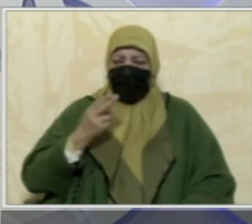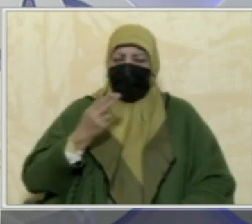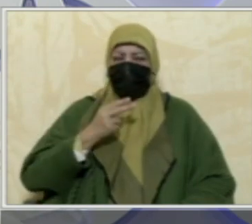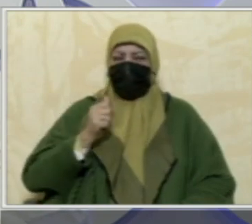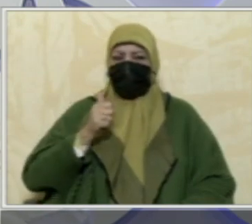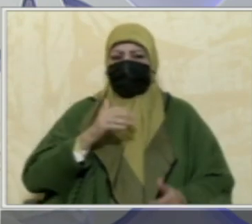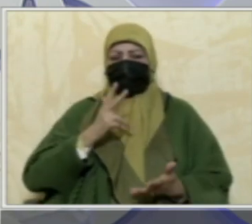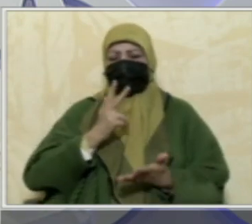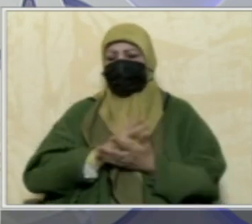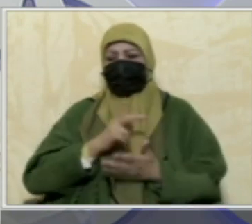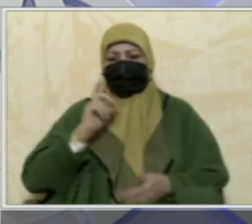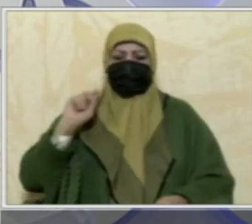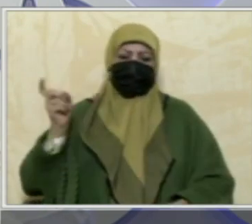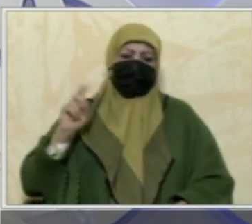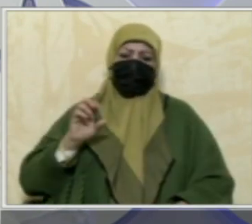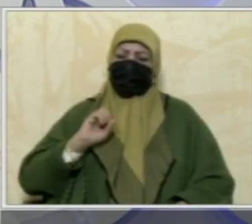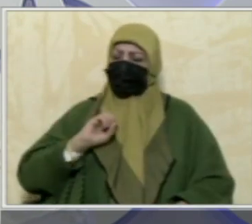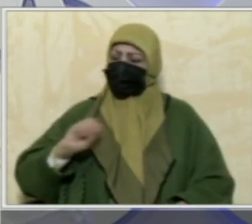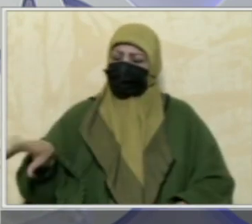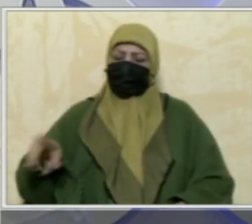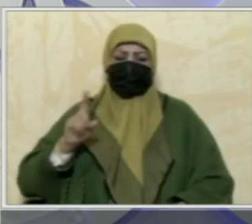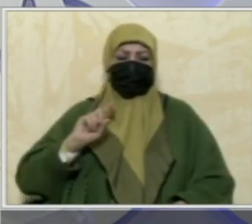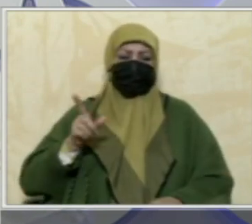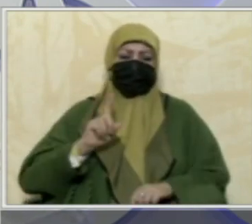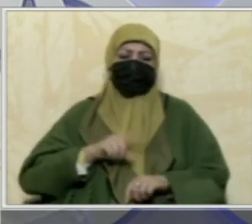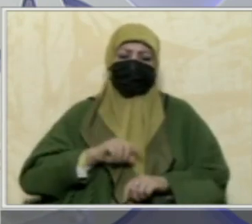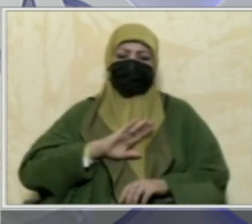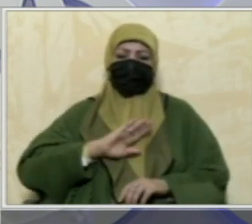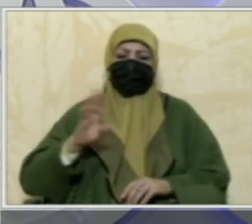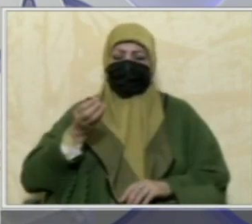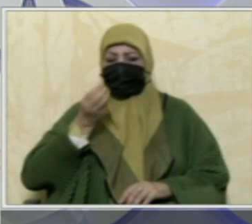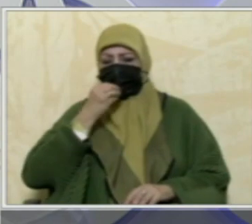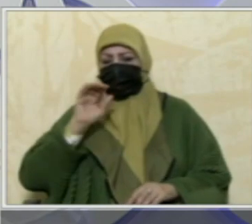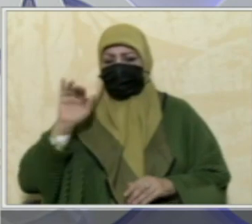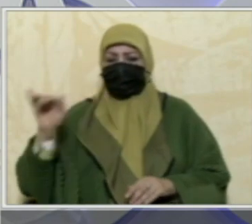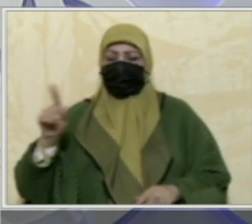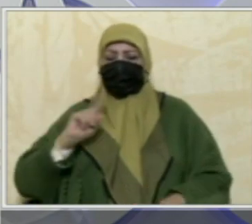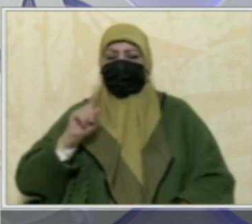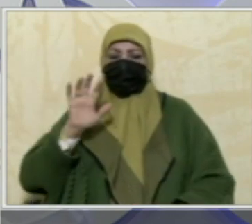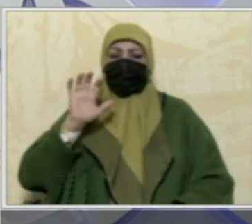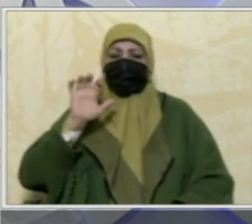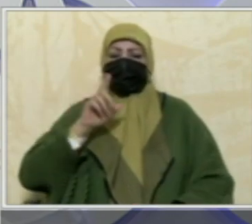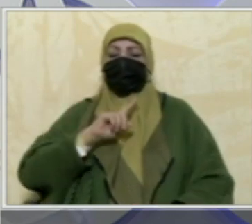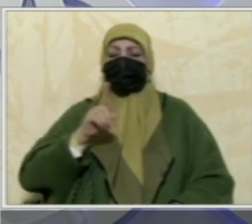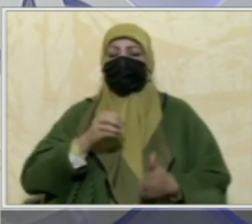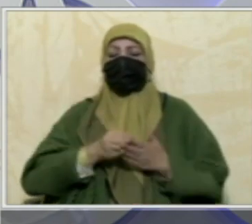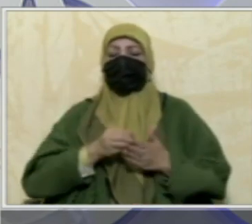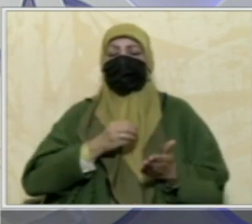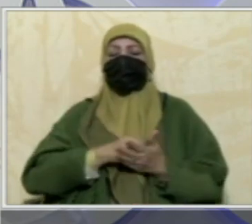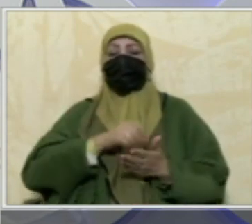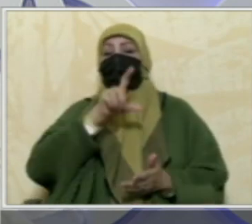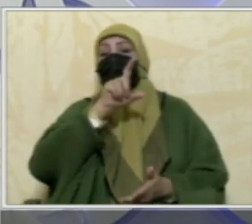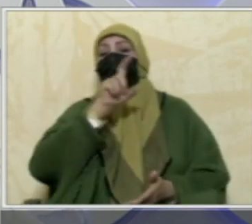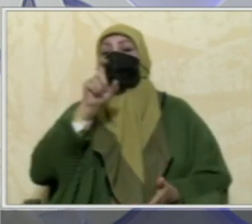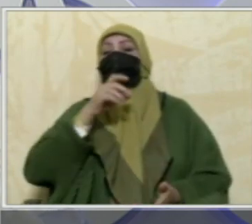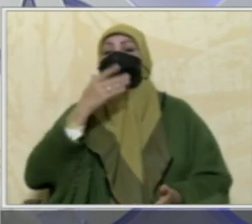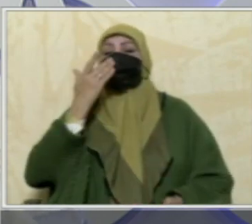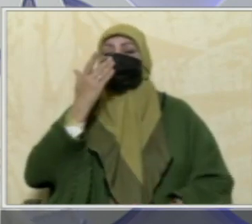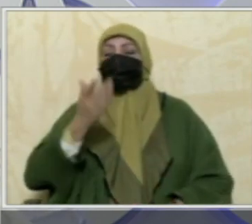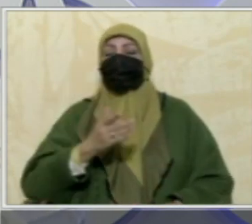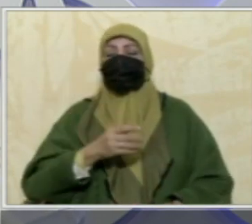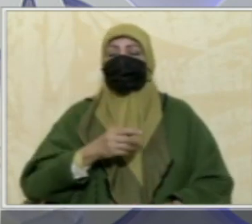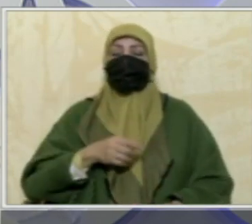ولا يطعم من هذه القرب وبالتالي مثلا لما توزعوا في الحمد يوم العيد عليه